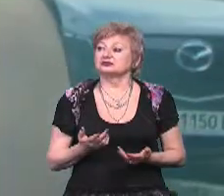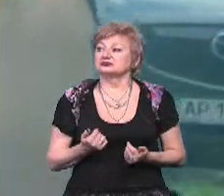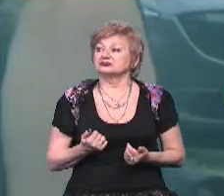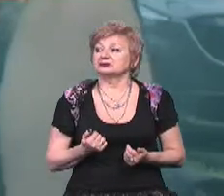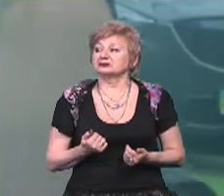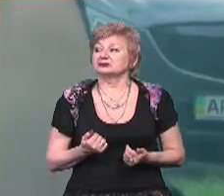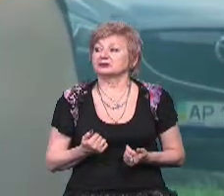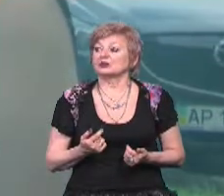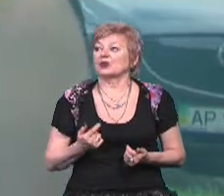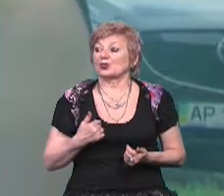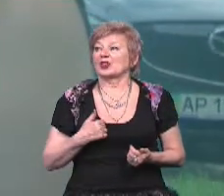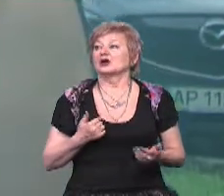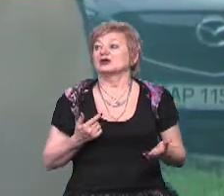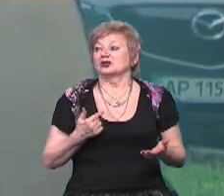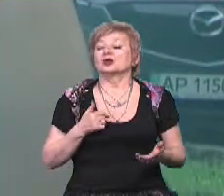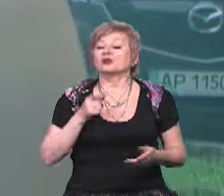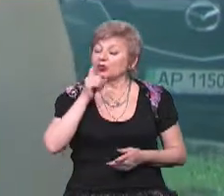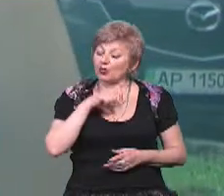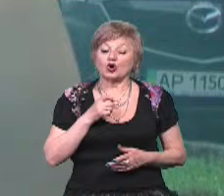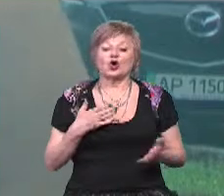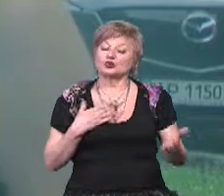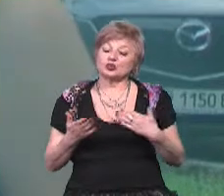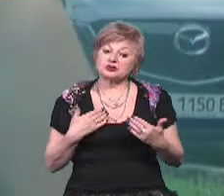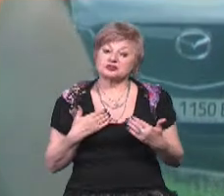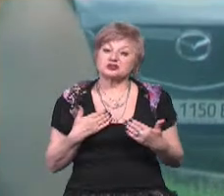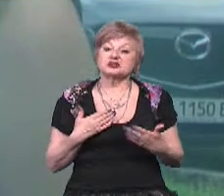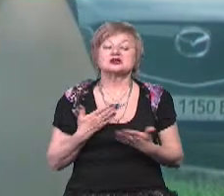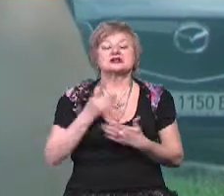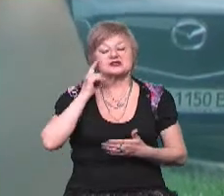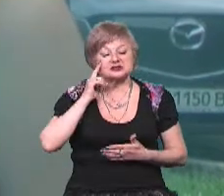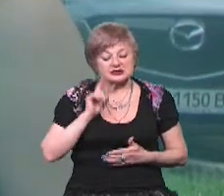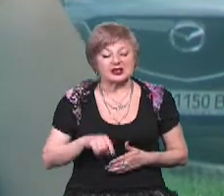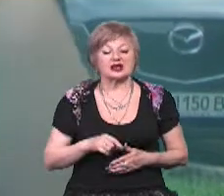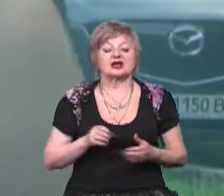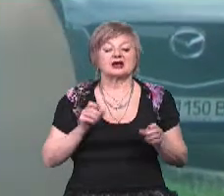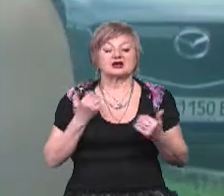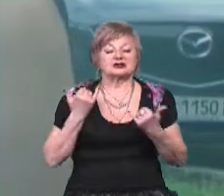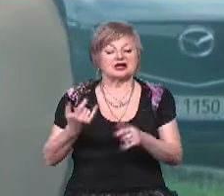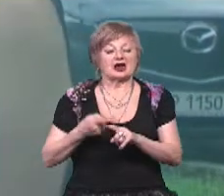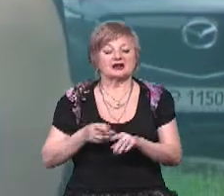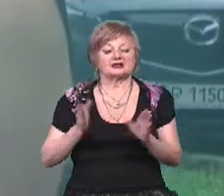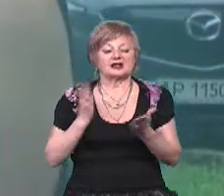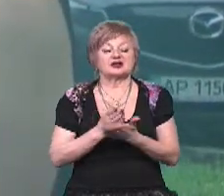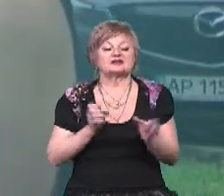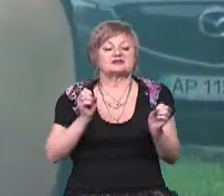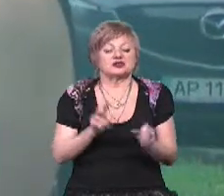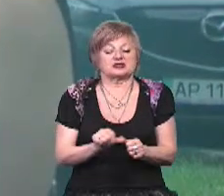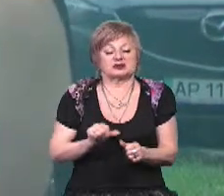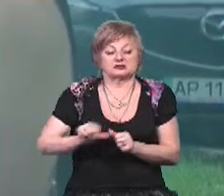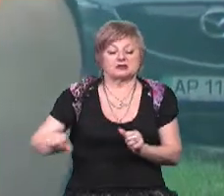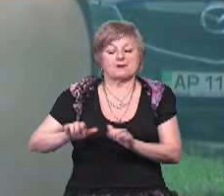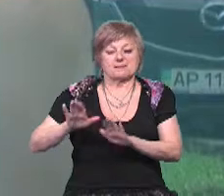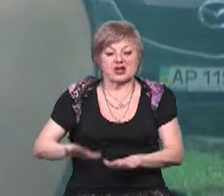Плохо відносимося, тому що вважаємо, що... Погано ставимося, бо знаємо, що для цього є спеціально відведені місця. Ці люди,